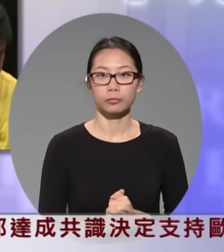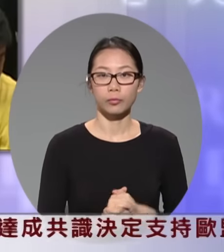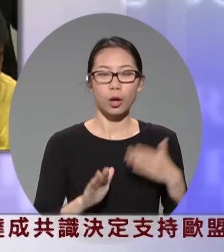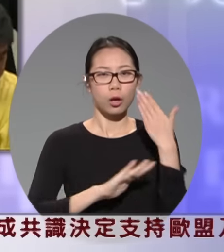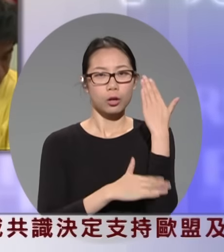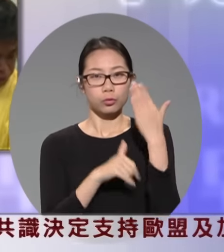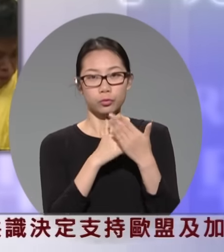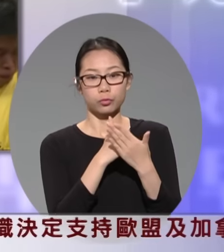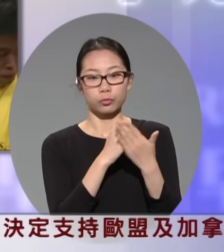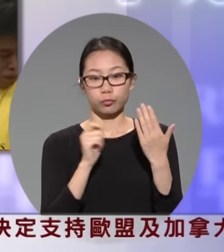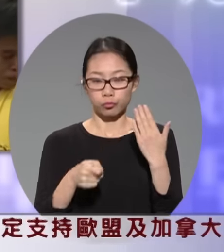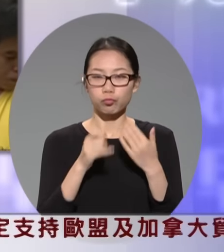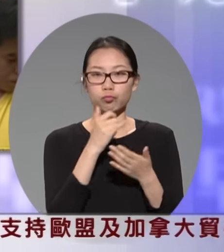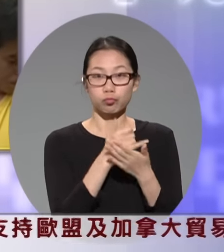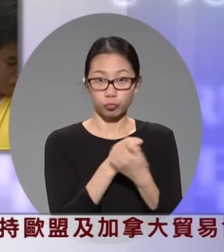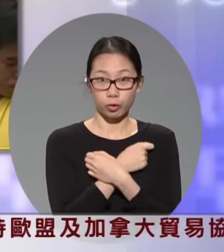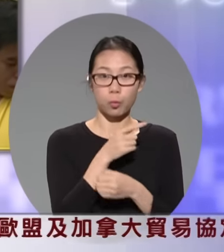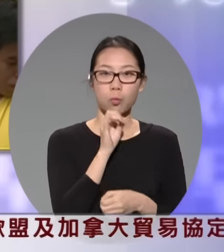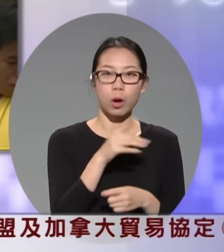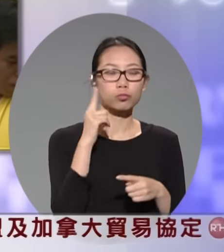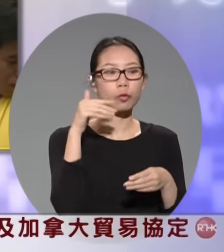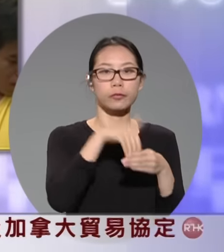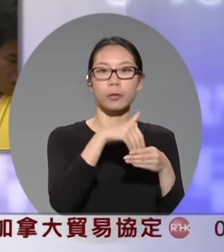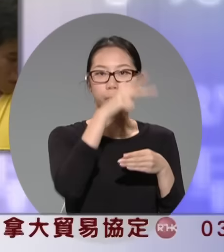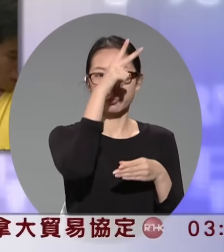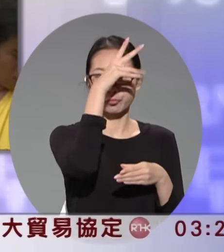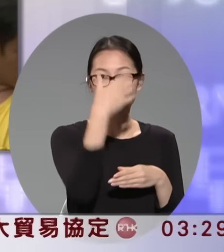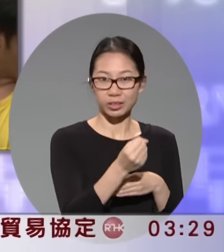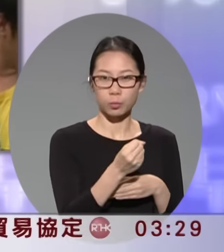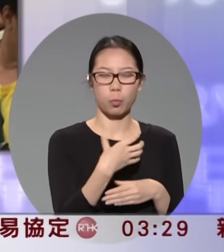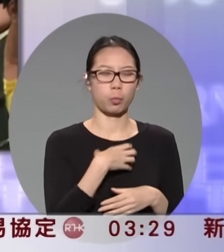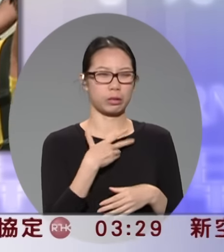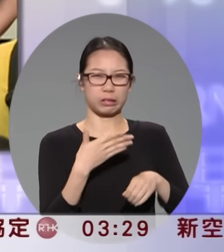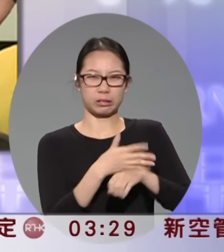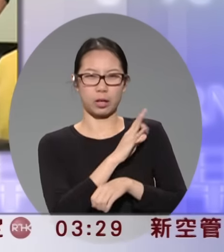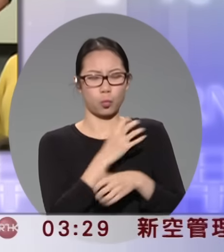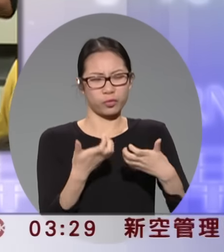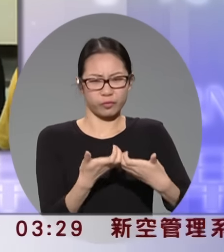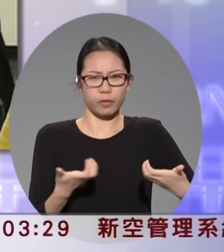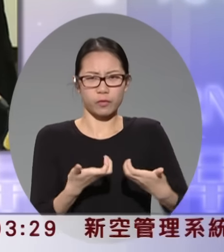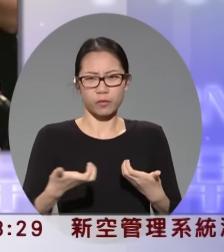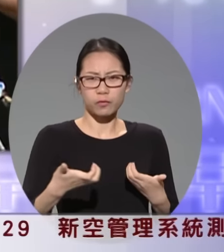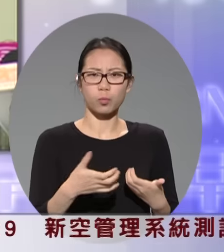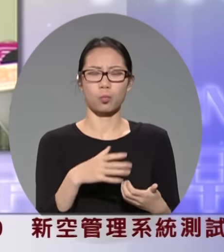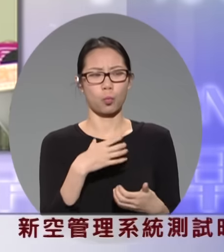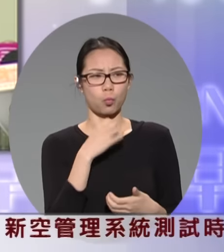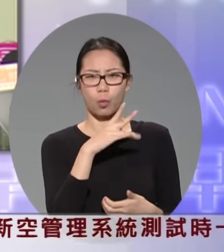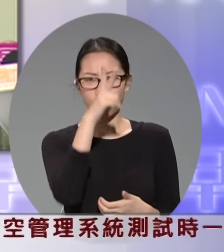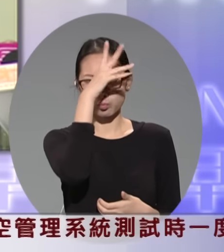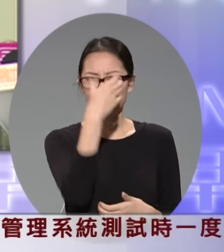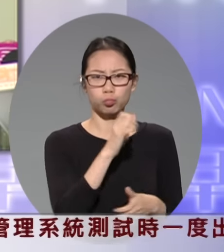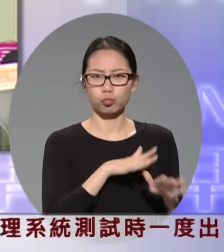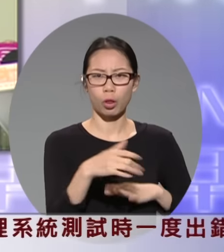布参选特首，他表示目前社会很撕裂，点名指出特首梁振英处理不到。 我认